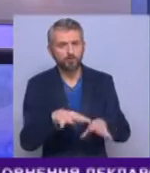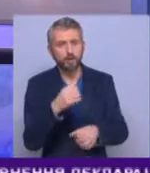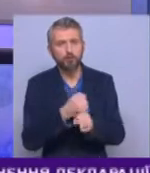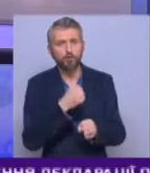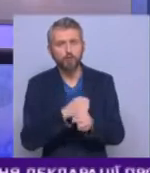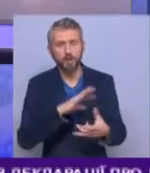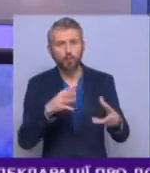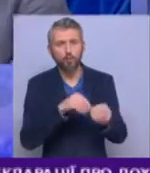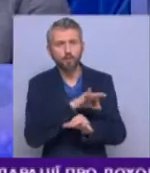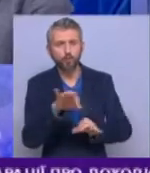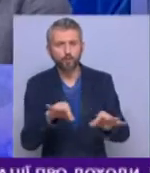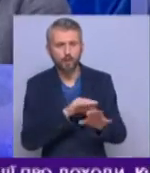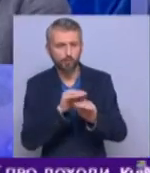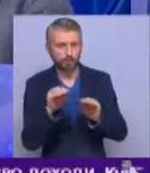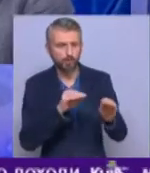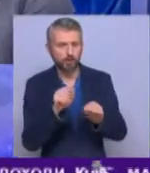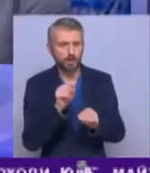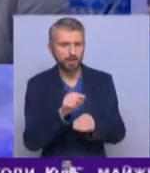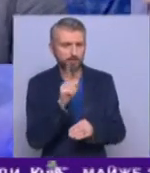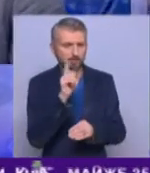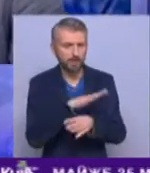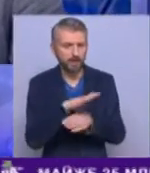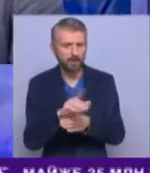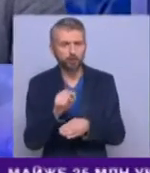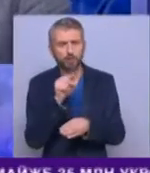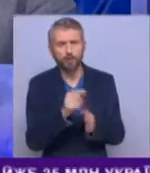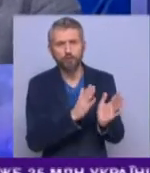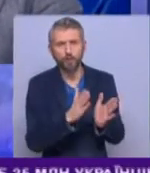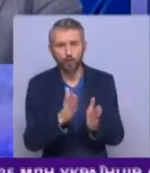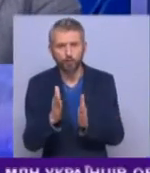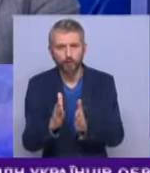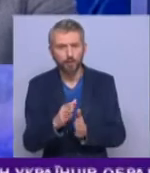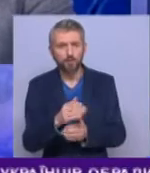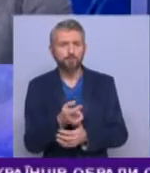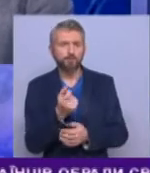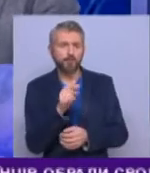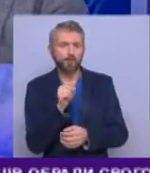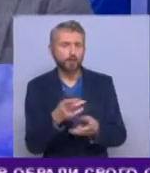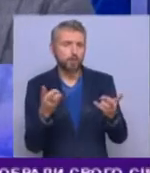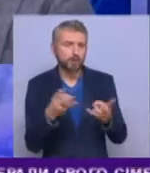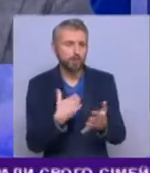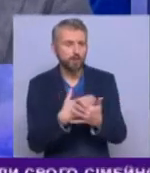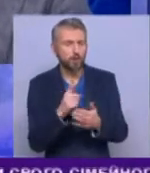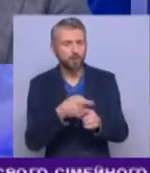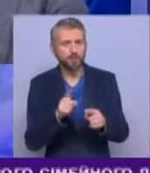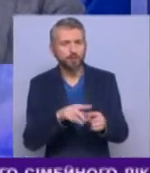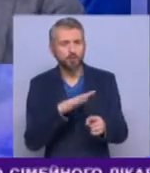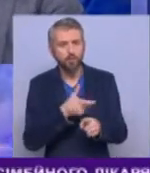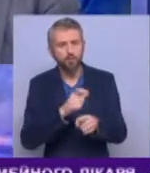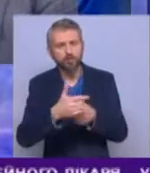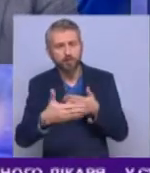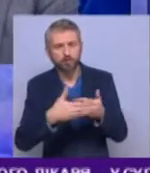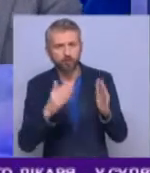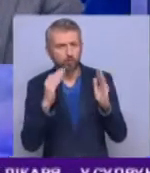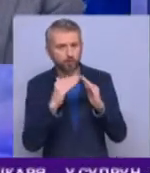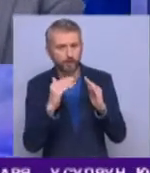розробити комплексну схему на розміщення цих тимчасових споруд для того, щоб їх упорядкувати. Бо в деякій мірі вони і потрібні, наприклад, щоб це було більш наближено до